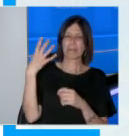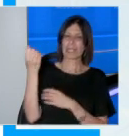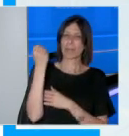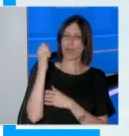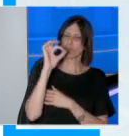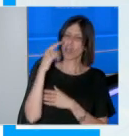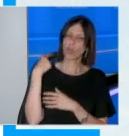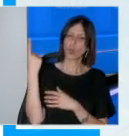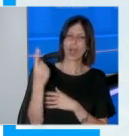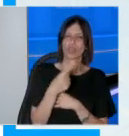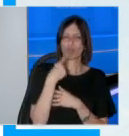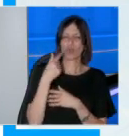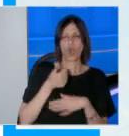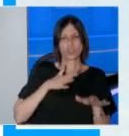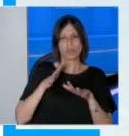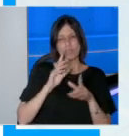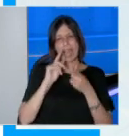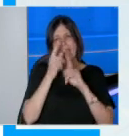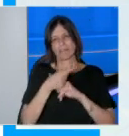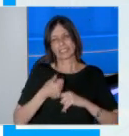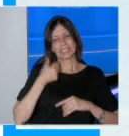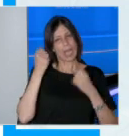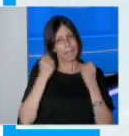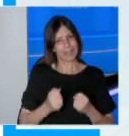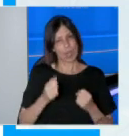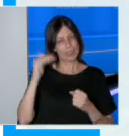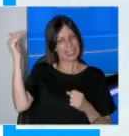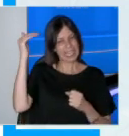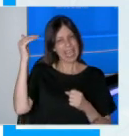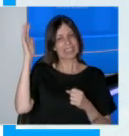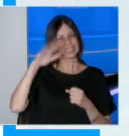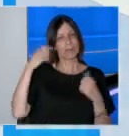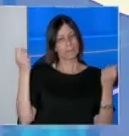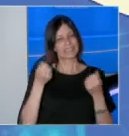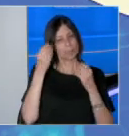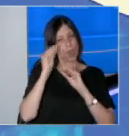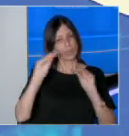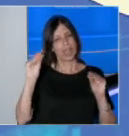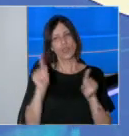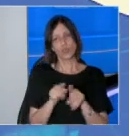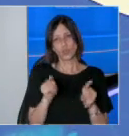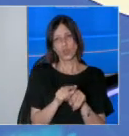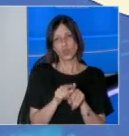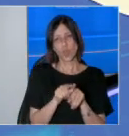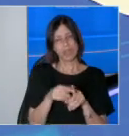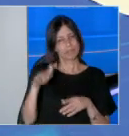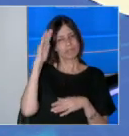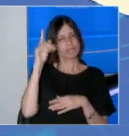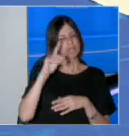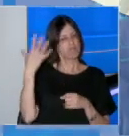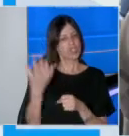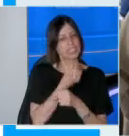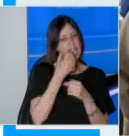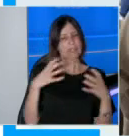כולנו, כך נתניהו. ראש הממשלה החליפי ושר הביטחון בני גנץ, גם הוא פרסם הודעה דומה. לעד הצדיע למי שהציל את